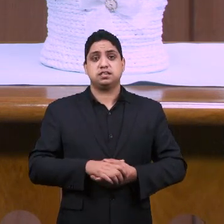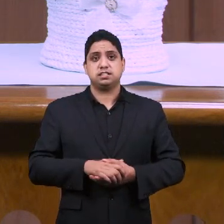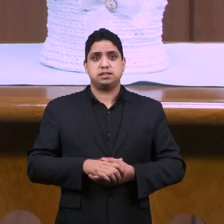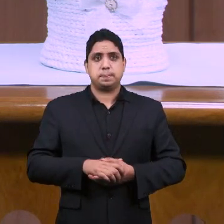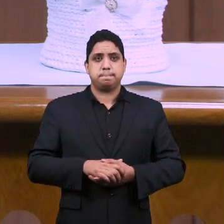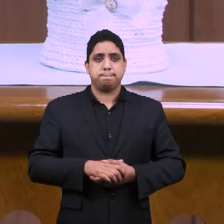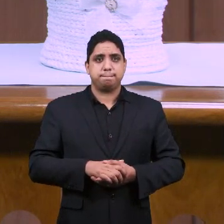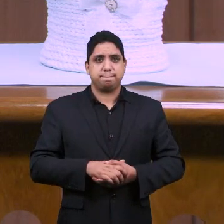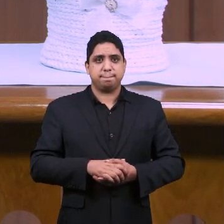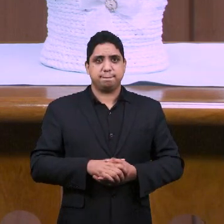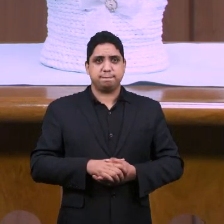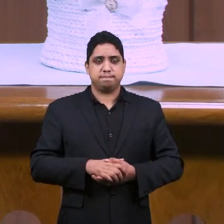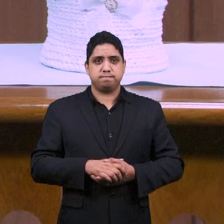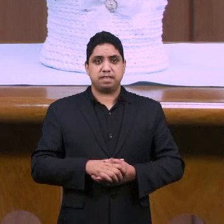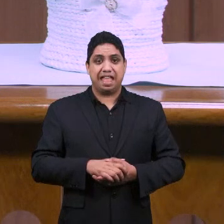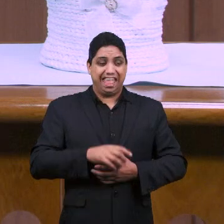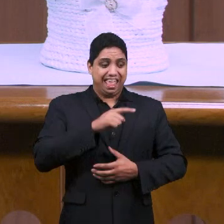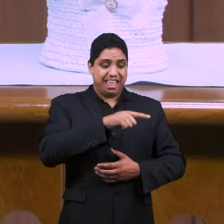et qui avait